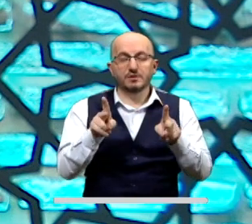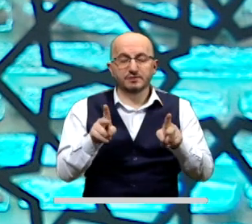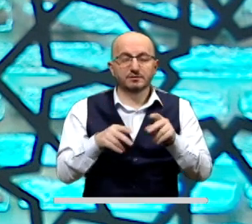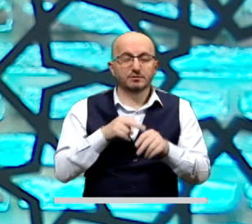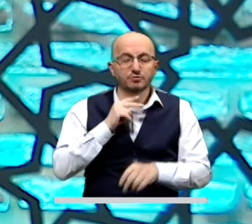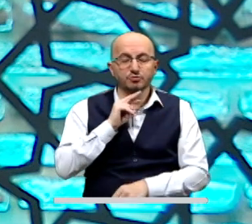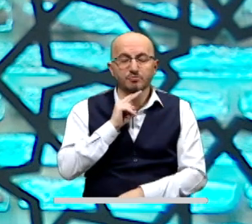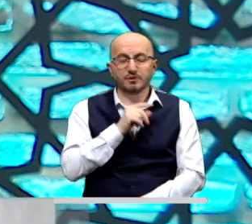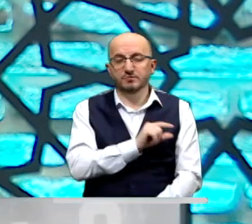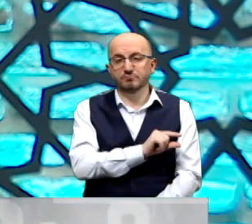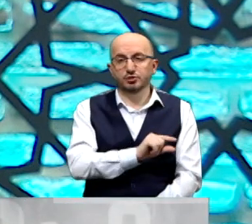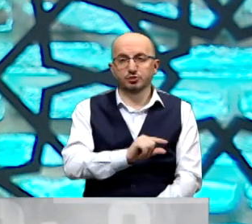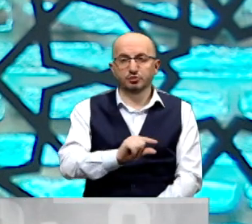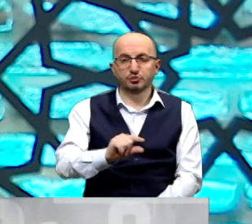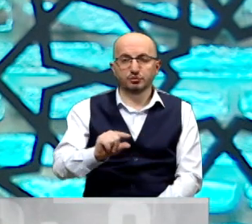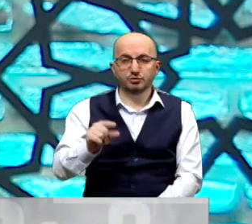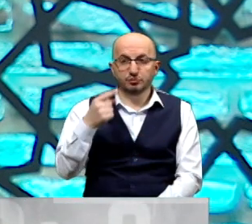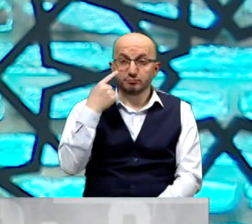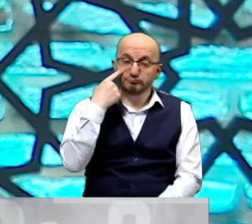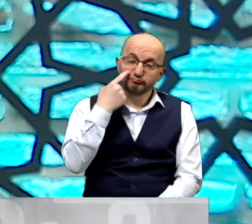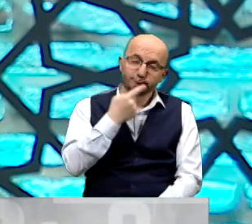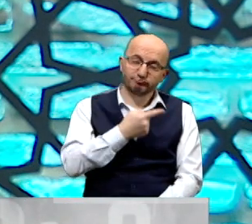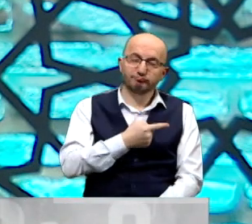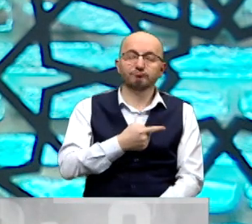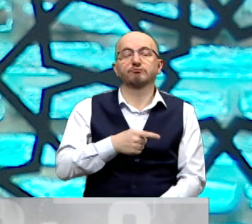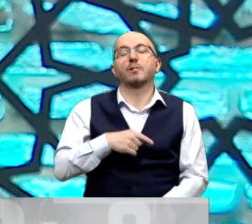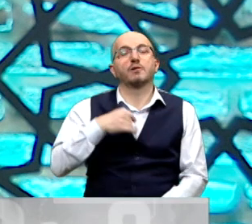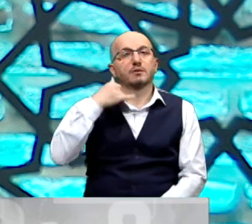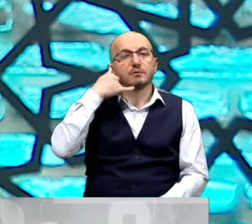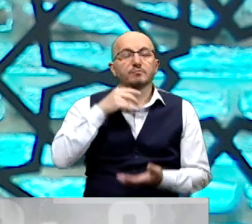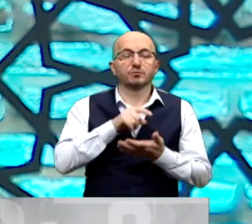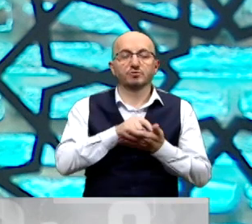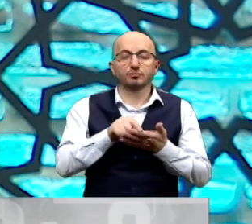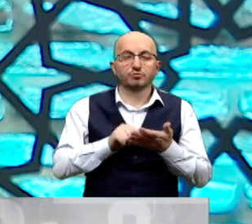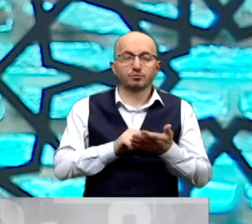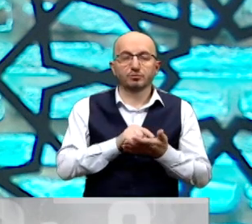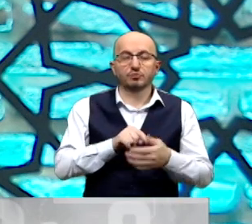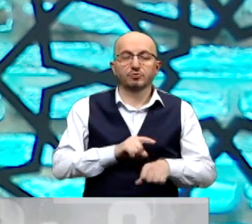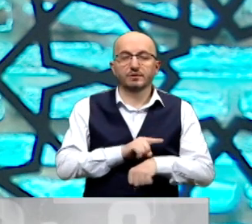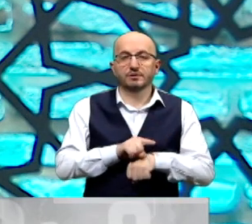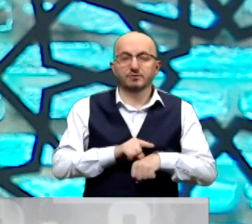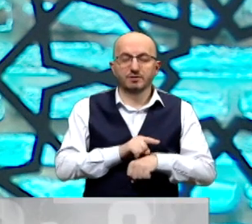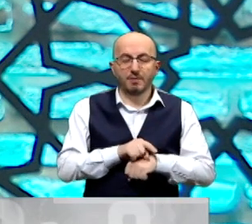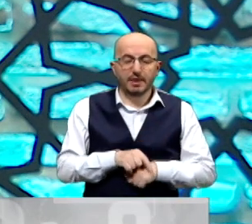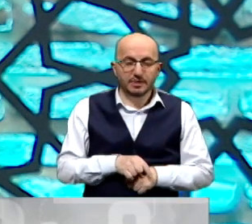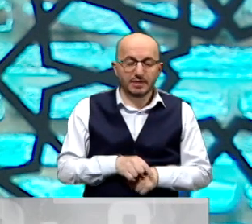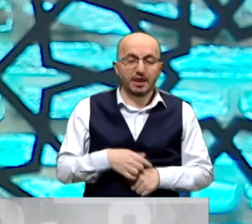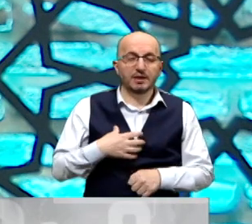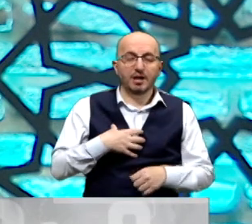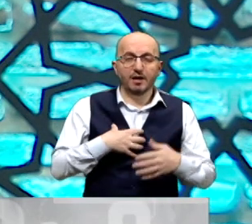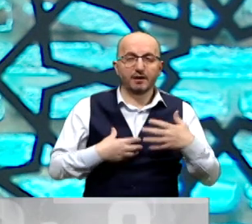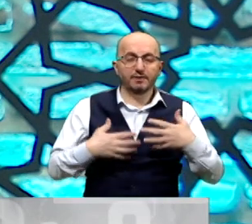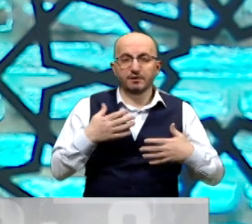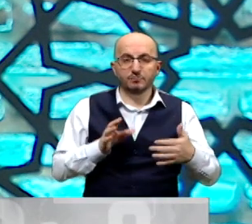0312 alan kodu ile 294 4294 nolu telefon numarasını tuşladığınızda Diyanet